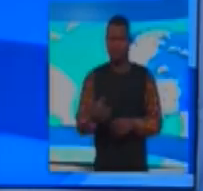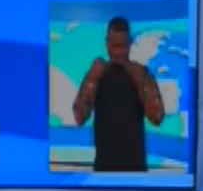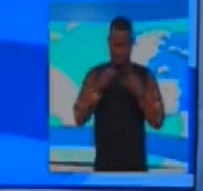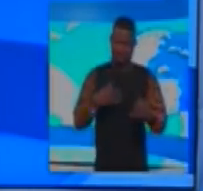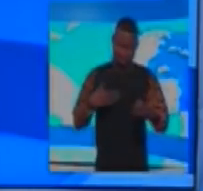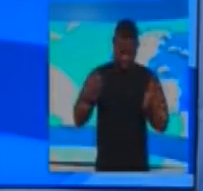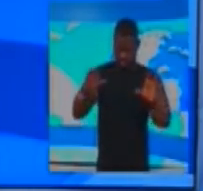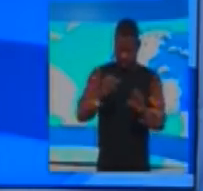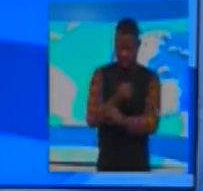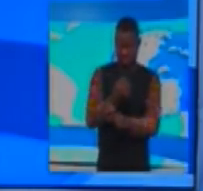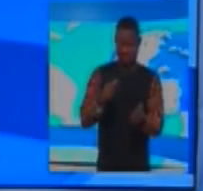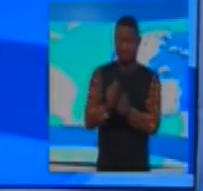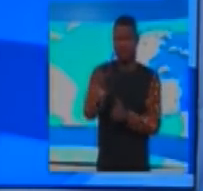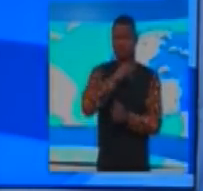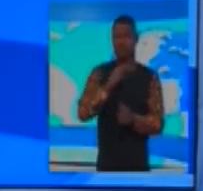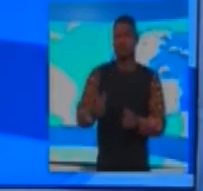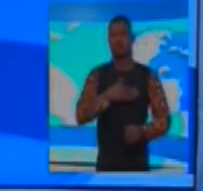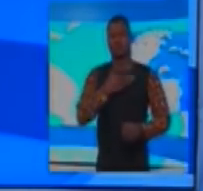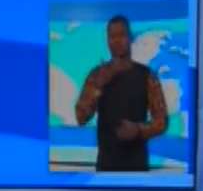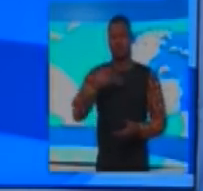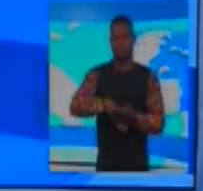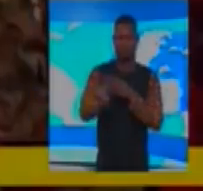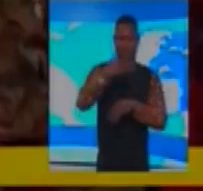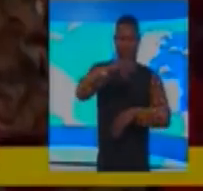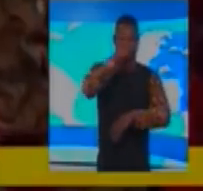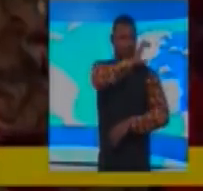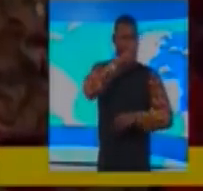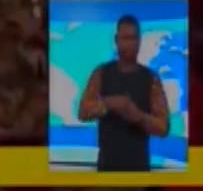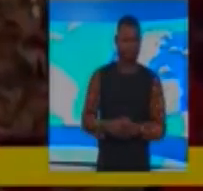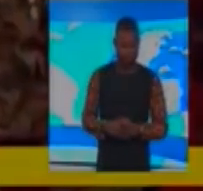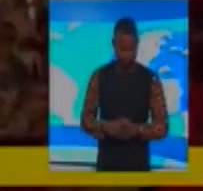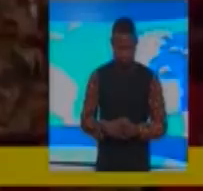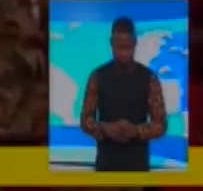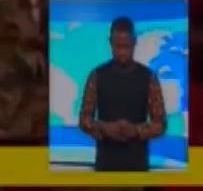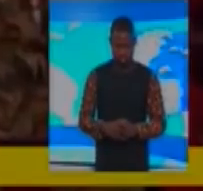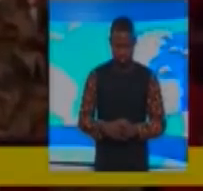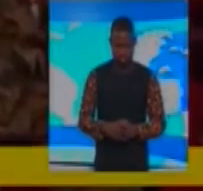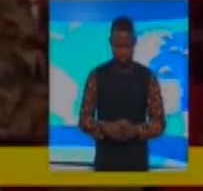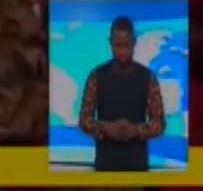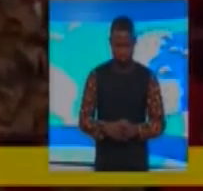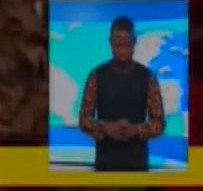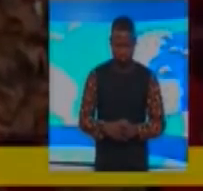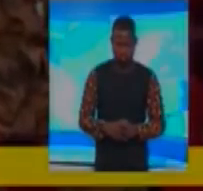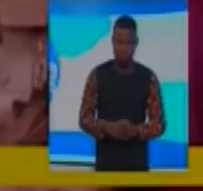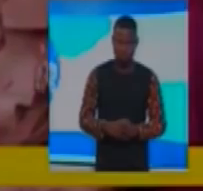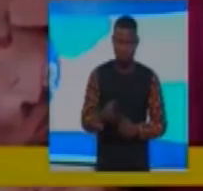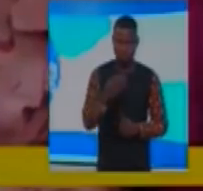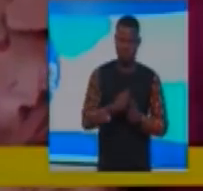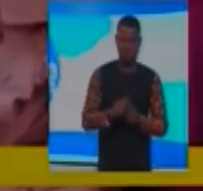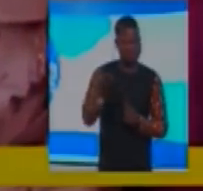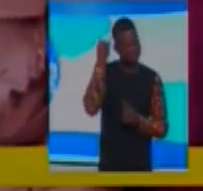enthousiasme à Khartoum pour le moment. vacances, puis il y a encore quelques